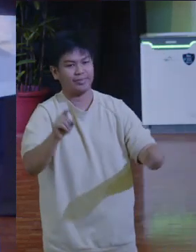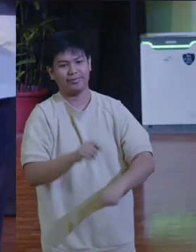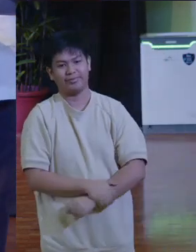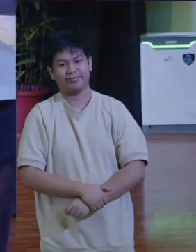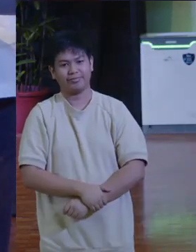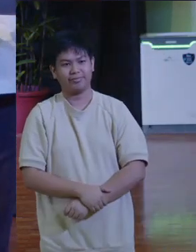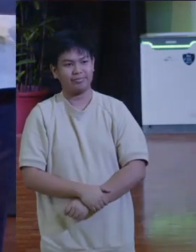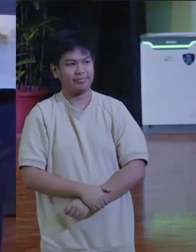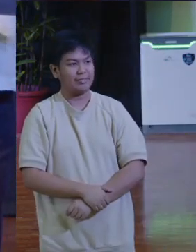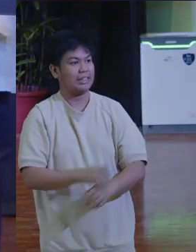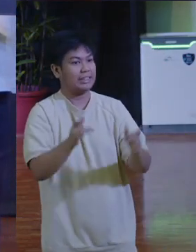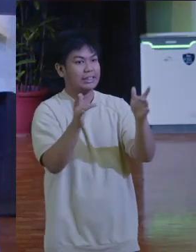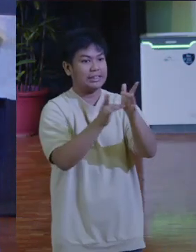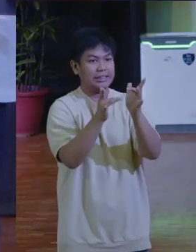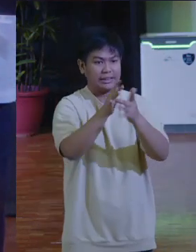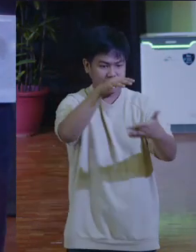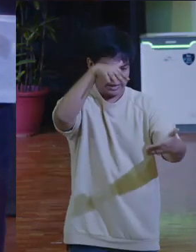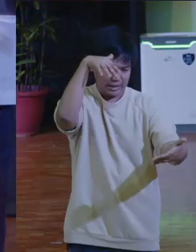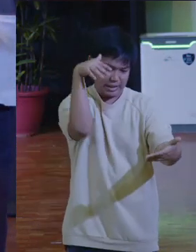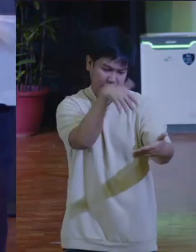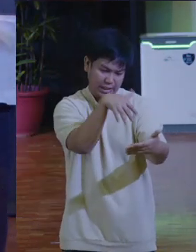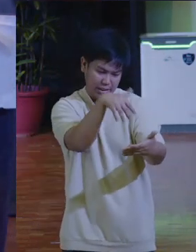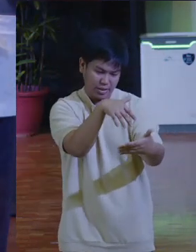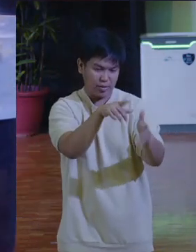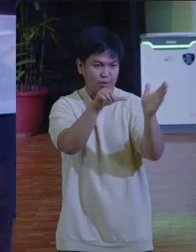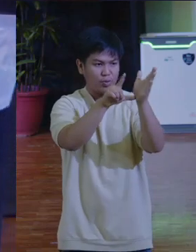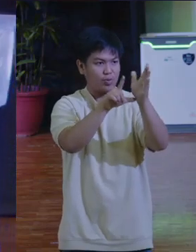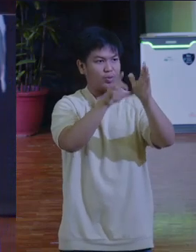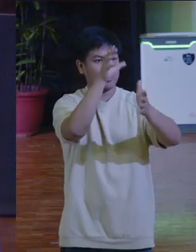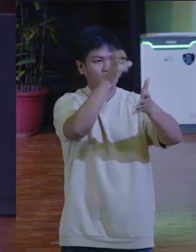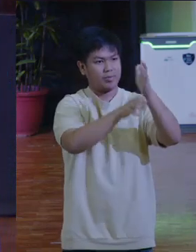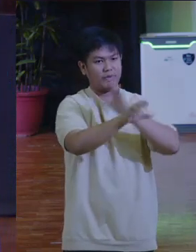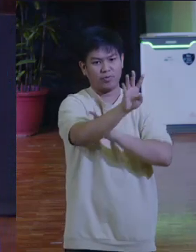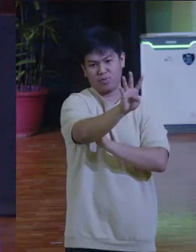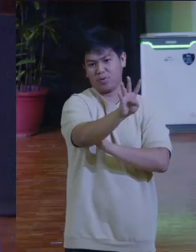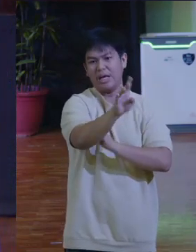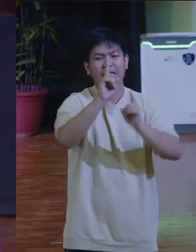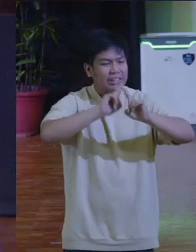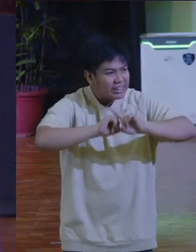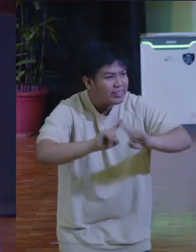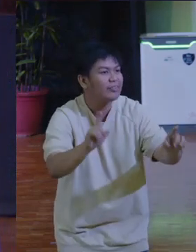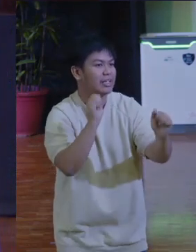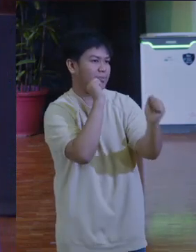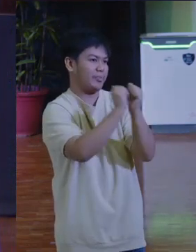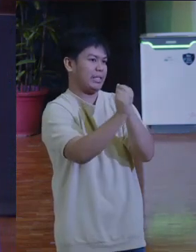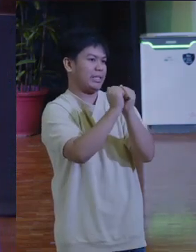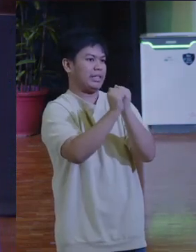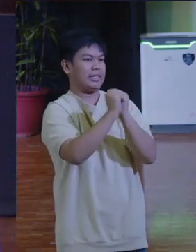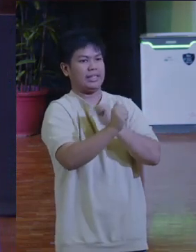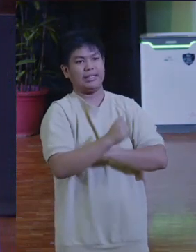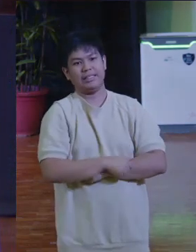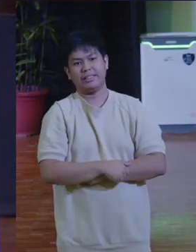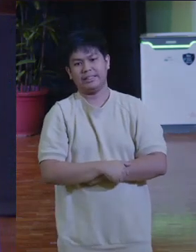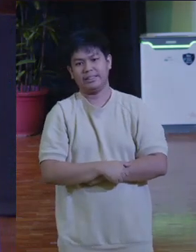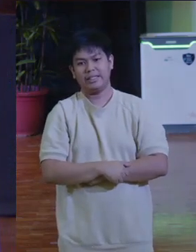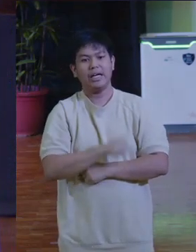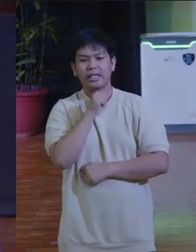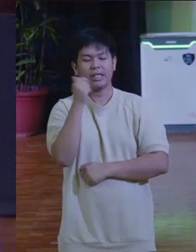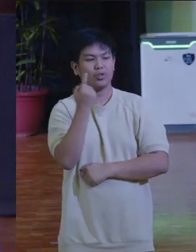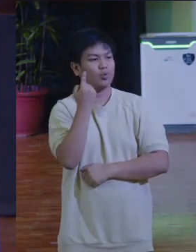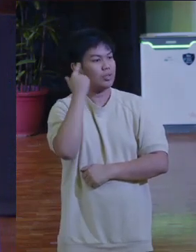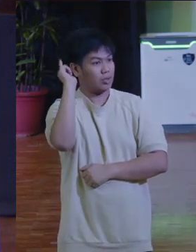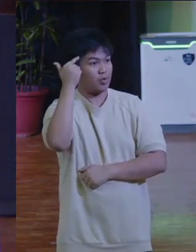binasa din po ito ni Jesus sa Luke chapter 4. Alam natin na merong ibang kahulugan ito. Merong ibang good news